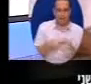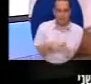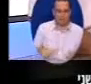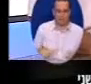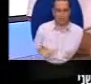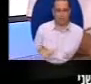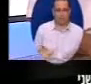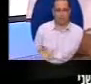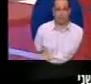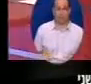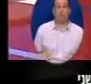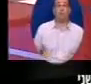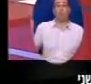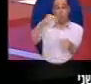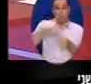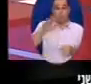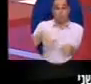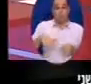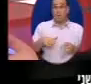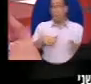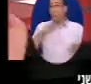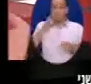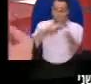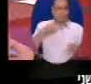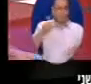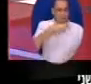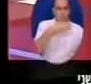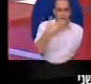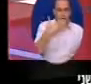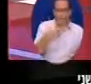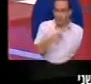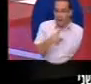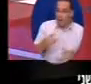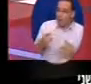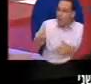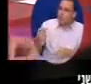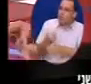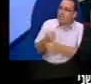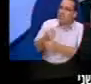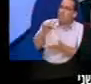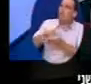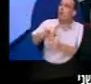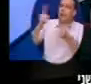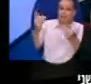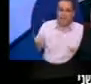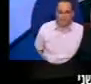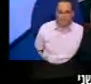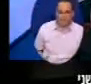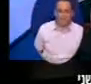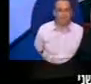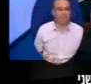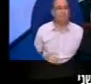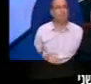כן, עוד בנוסף לכל הצרות, זה גם בירושלים. נכון. לא היה לכם מקום אחר לשים את האוניברסיטה העברית? תגיד,